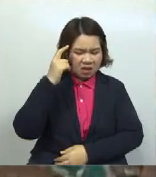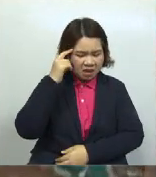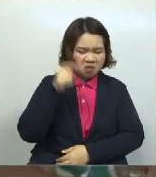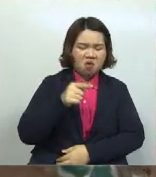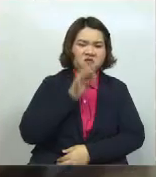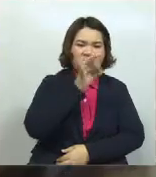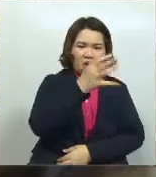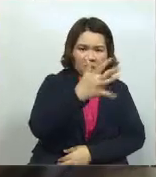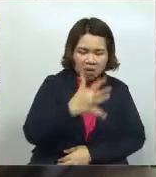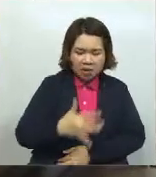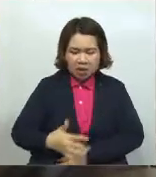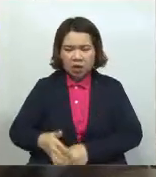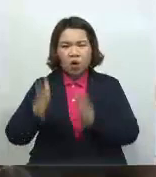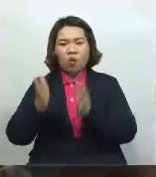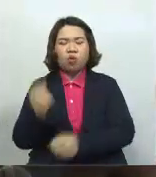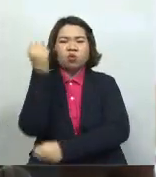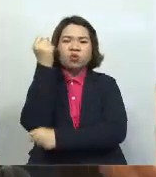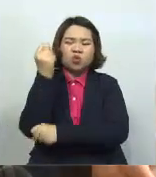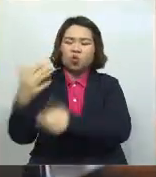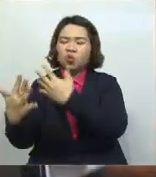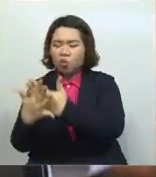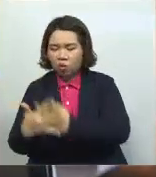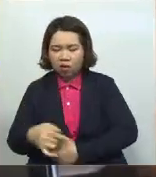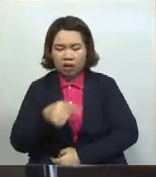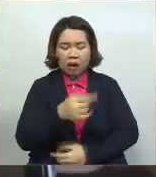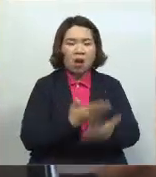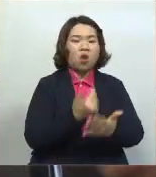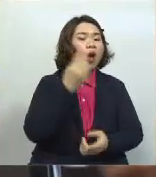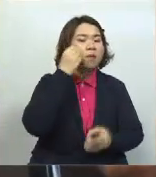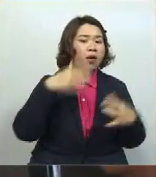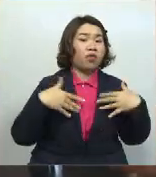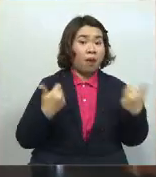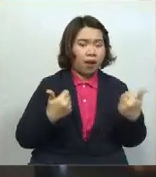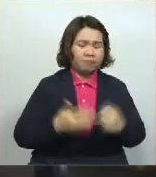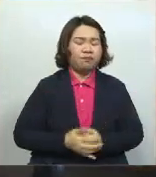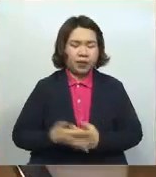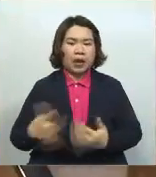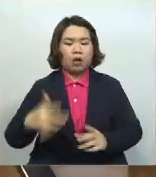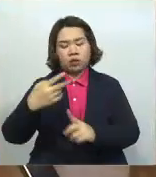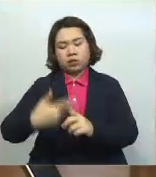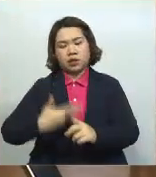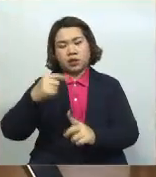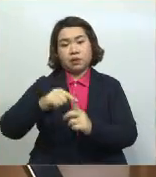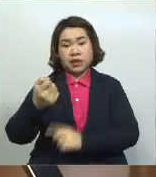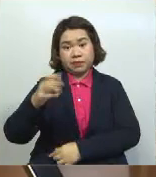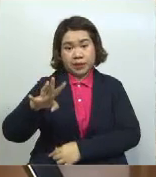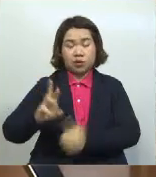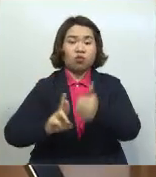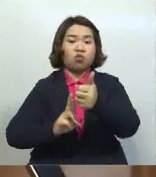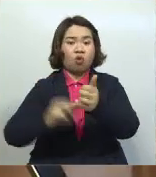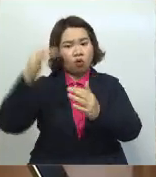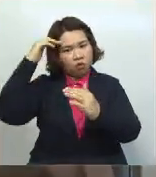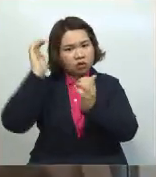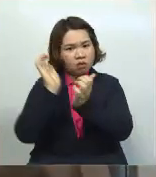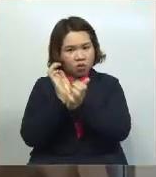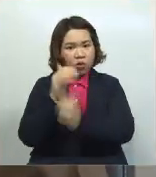ก็บอกว่าคนจนนอนคุกคนรวยนอนบ้านกระทั่ง14มีนาคมที่ผ่านมารองผู้บัญชาการตำรวจแห่งชาติต